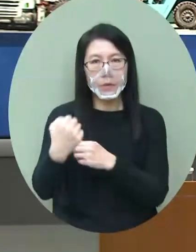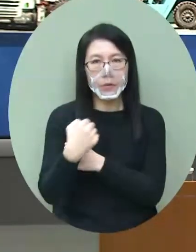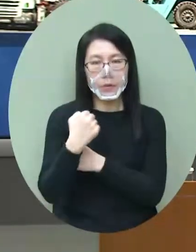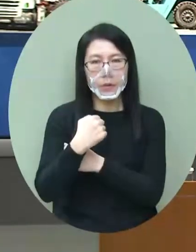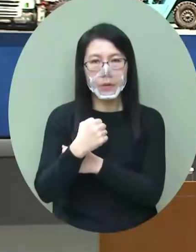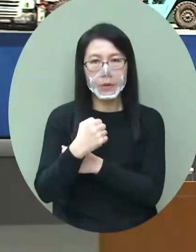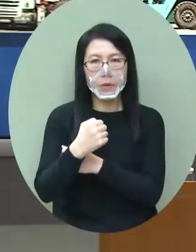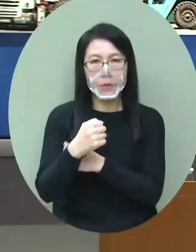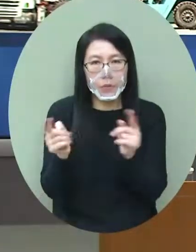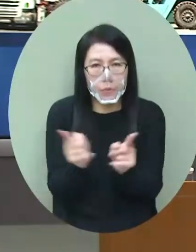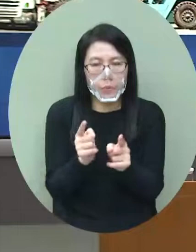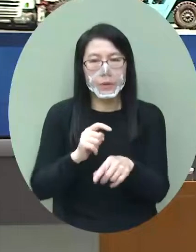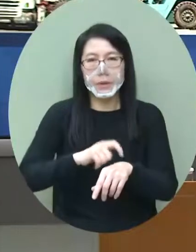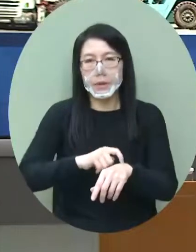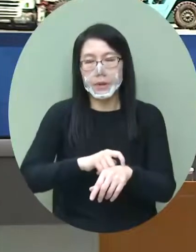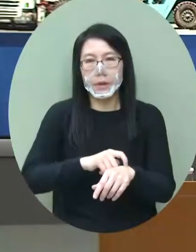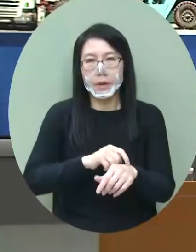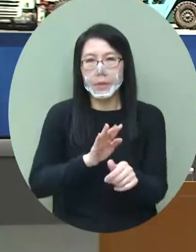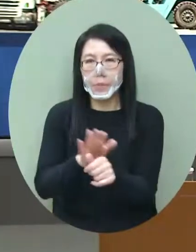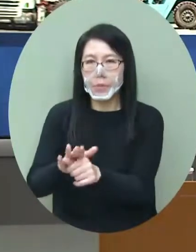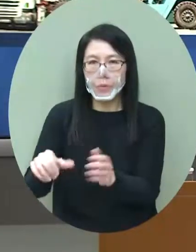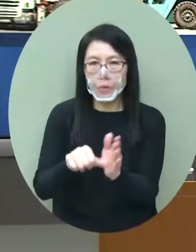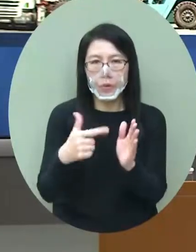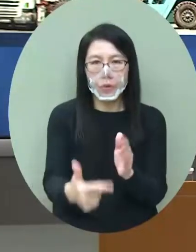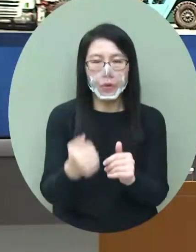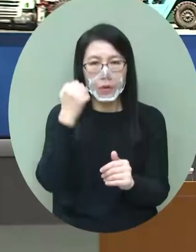香港的长者接种疫苗，再尽快做。